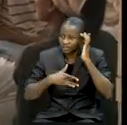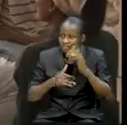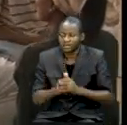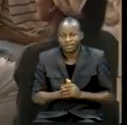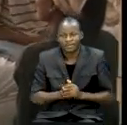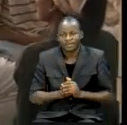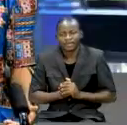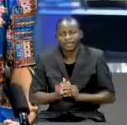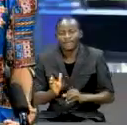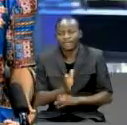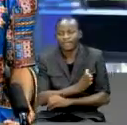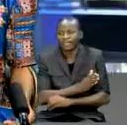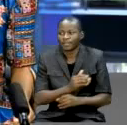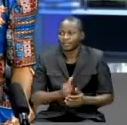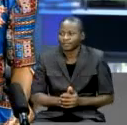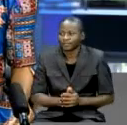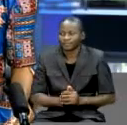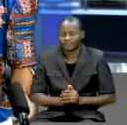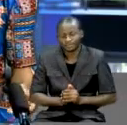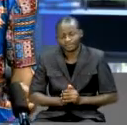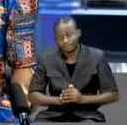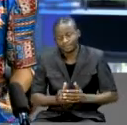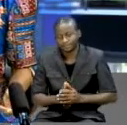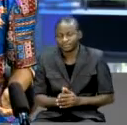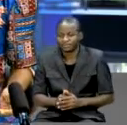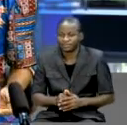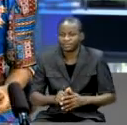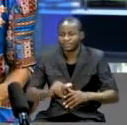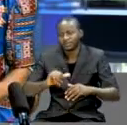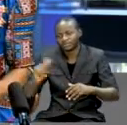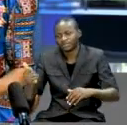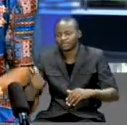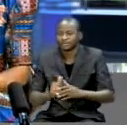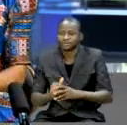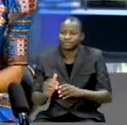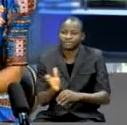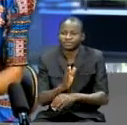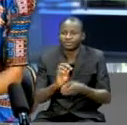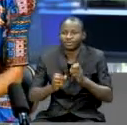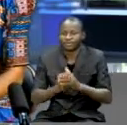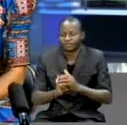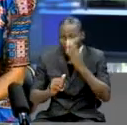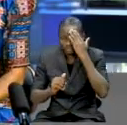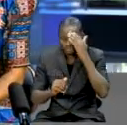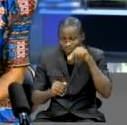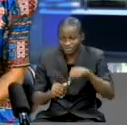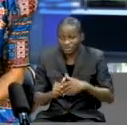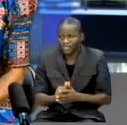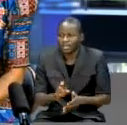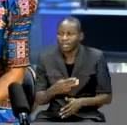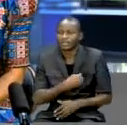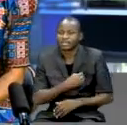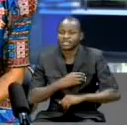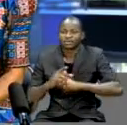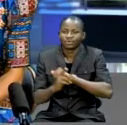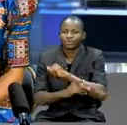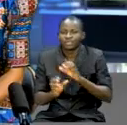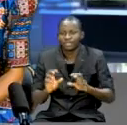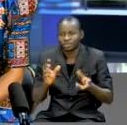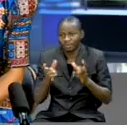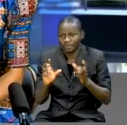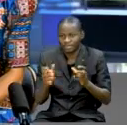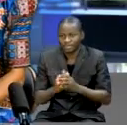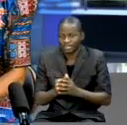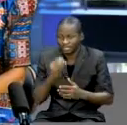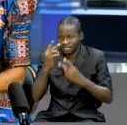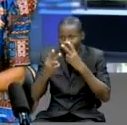froide. Et sous un tout autre registre, sachez que le ministre provincial de Mines a visité récemment la ville